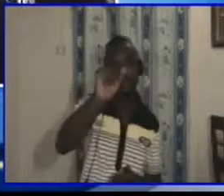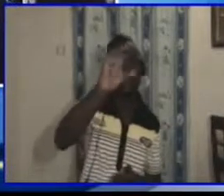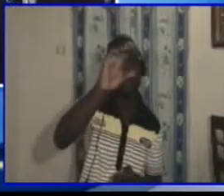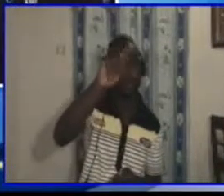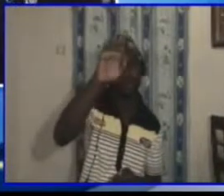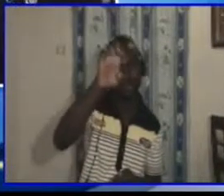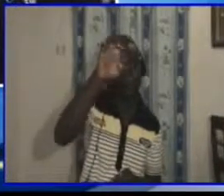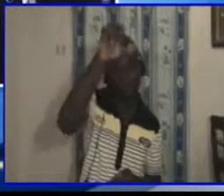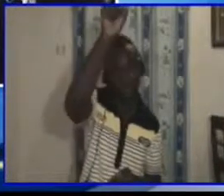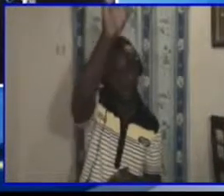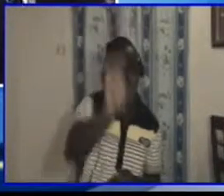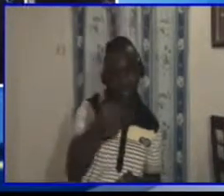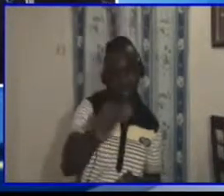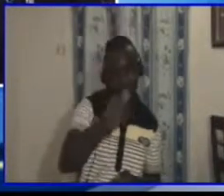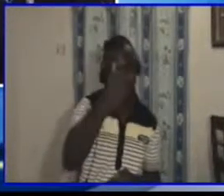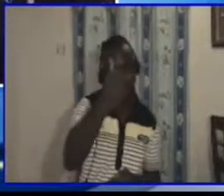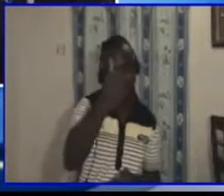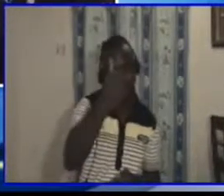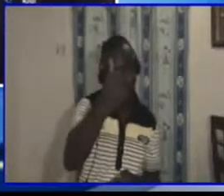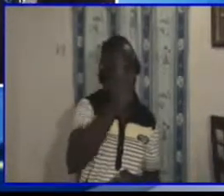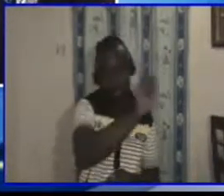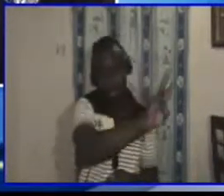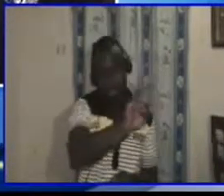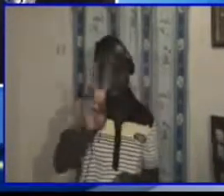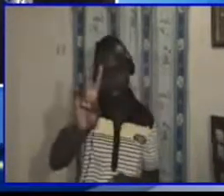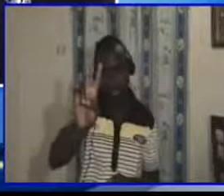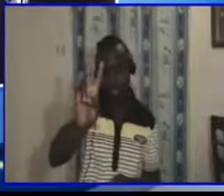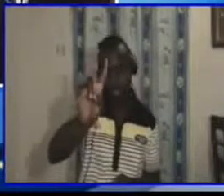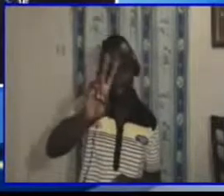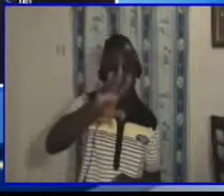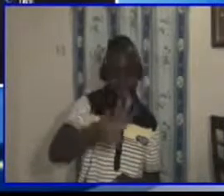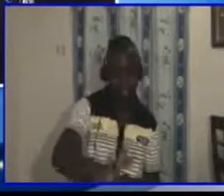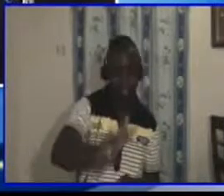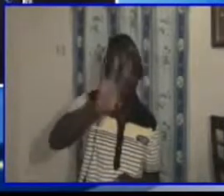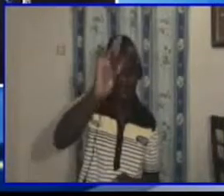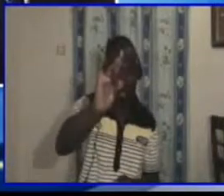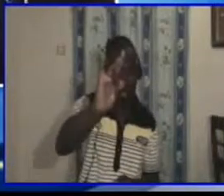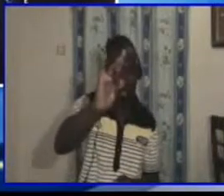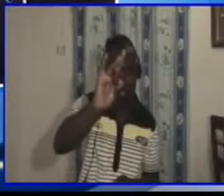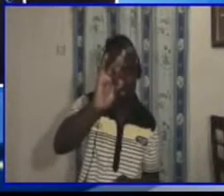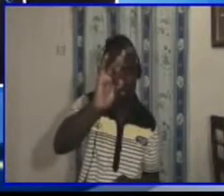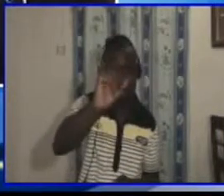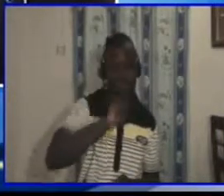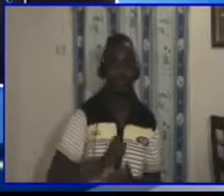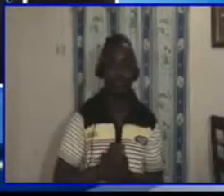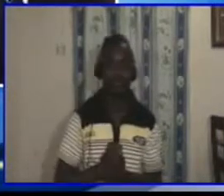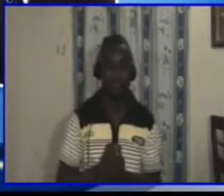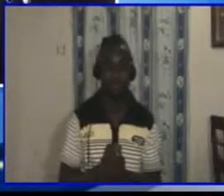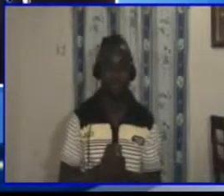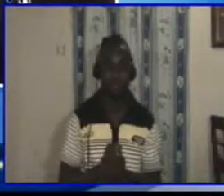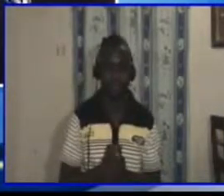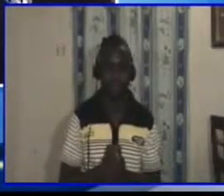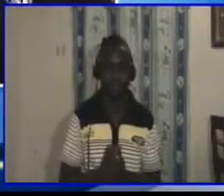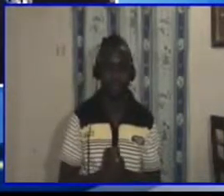bercy 16 e 17 in atti capitolo 10